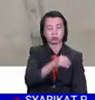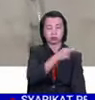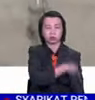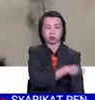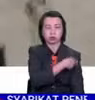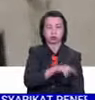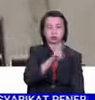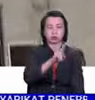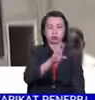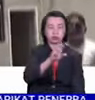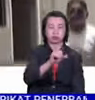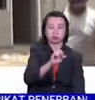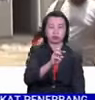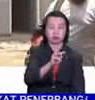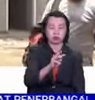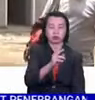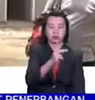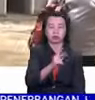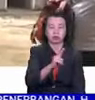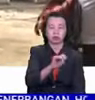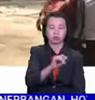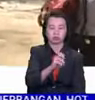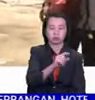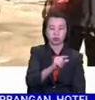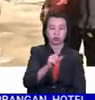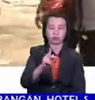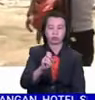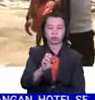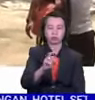Hospital Universiti Sains Malaysia Kubang Krian.